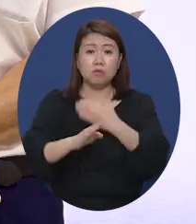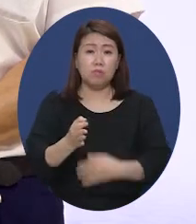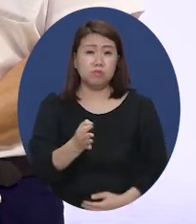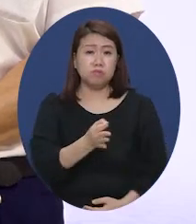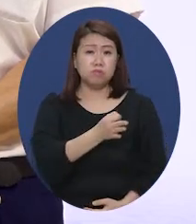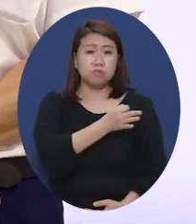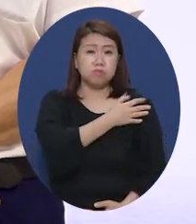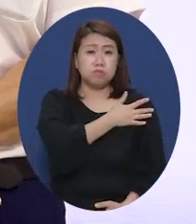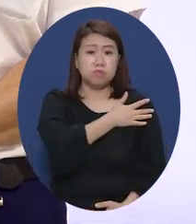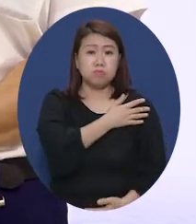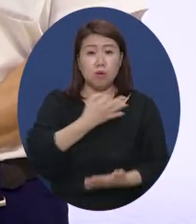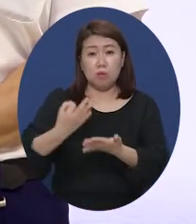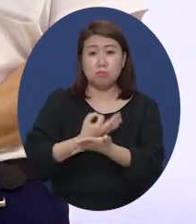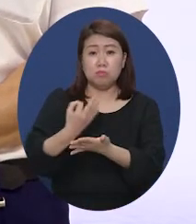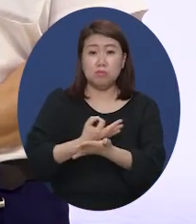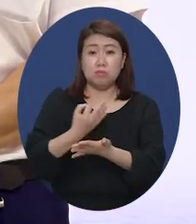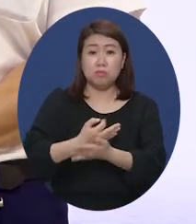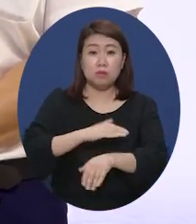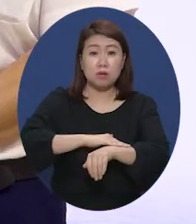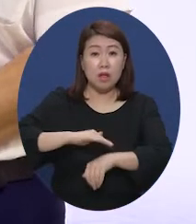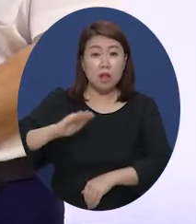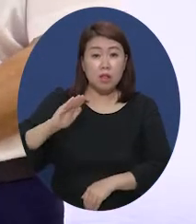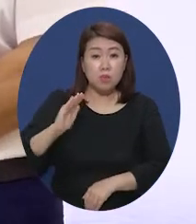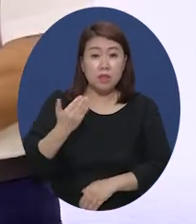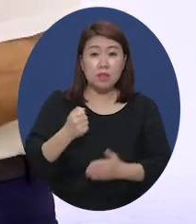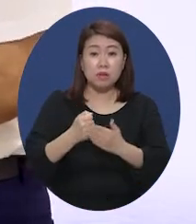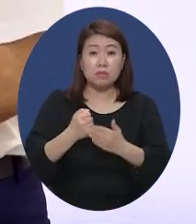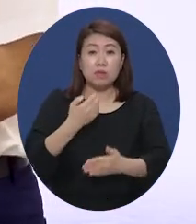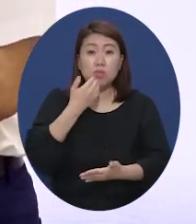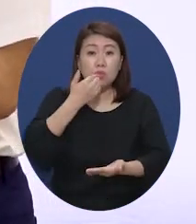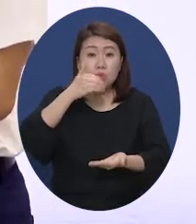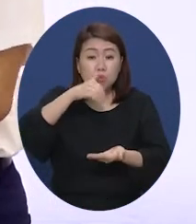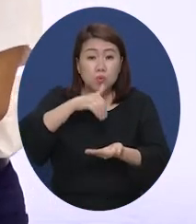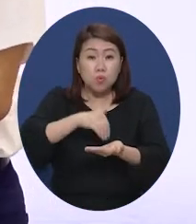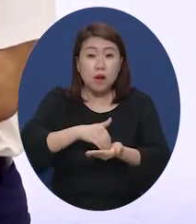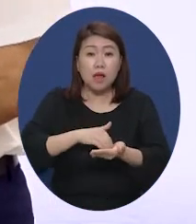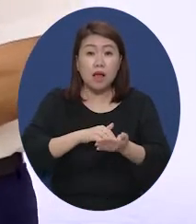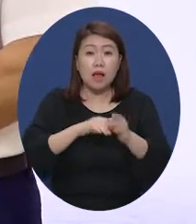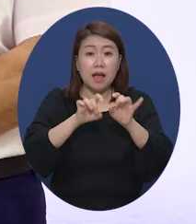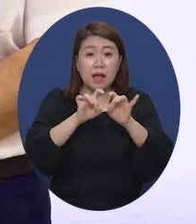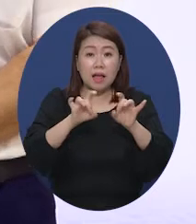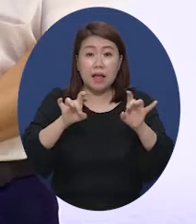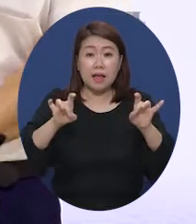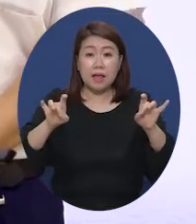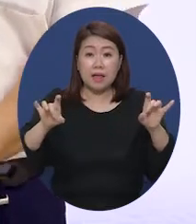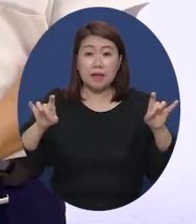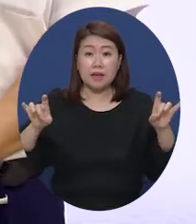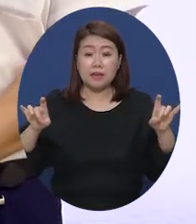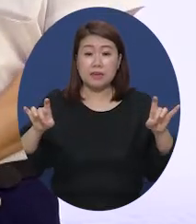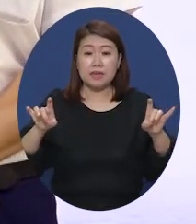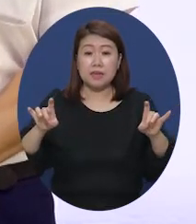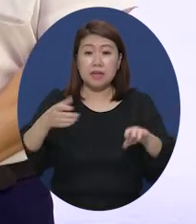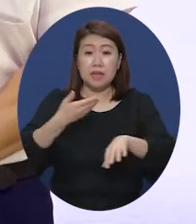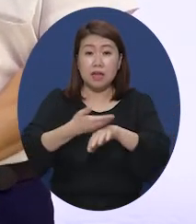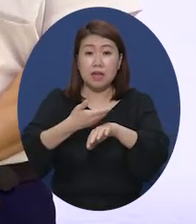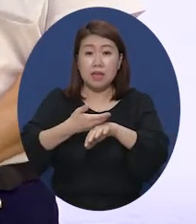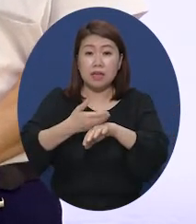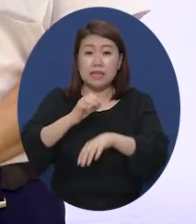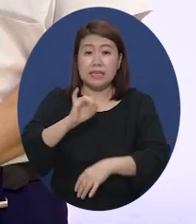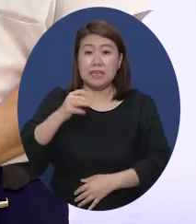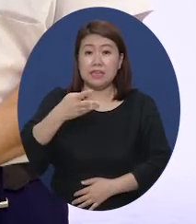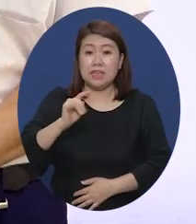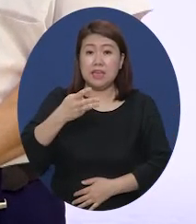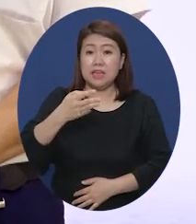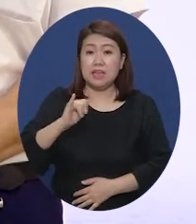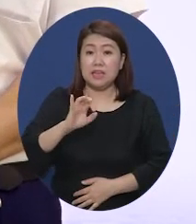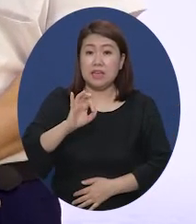이제 엄청난 부가 있다 보니까 모든 돌 하나하나 여기 들어갔던 대리석들 전부 다 그 당시 이탈리아에서 다